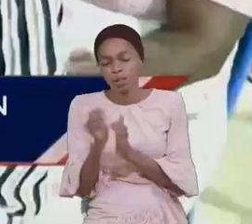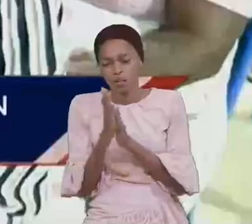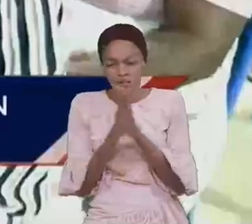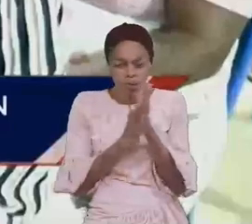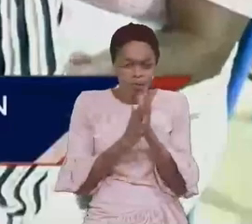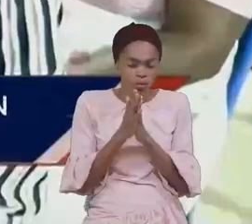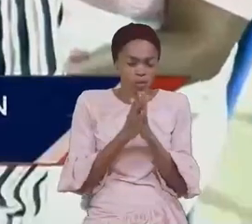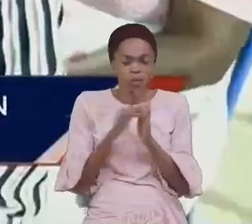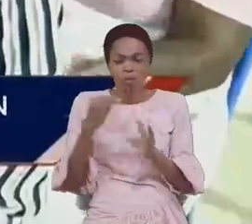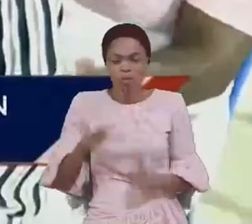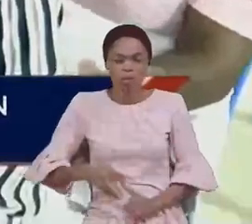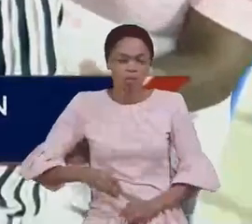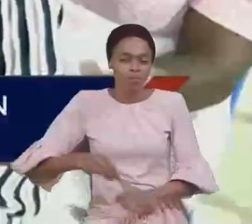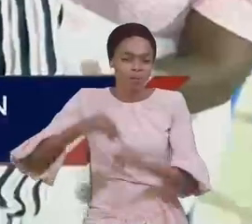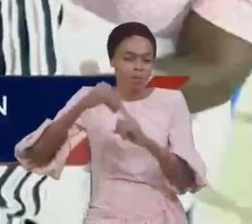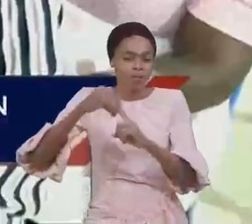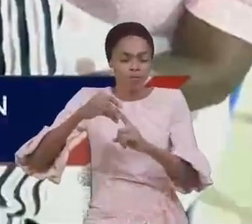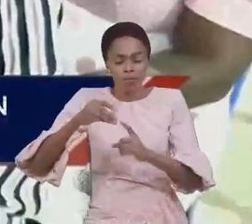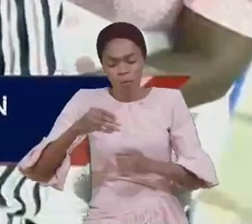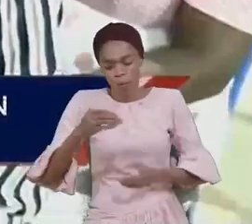des héritiers